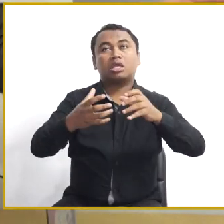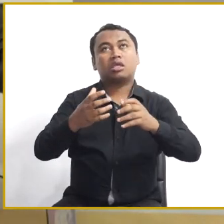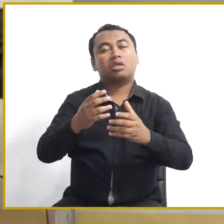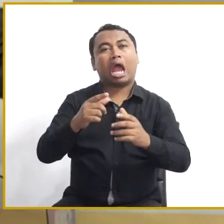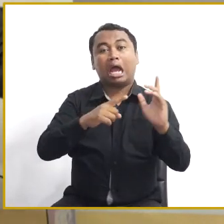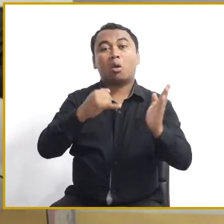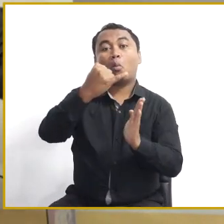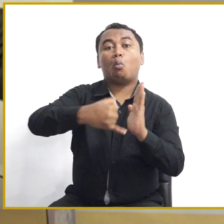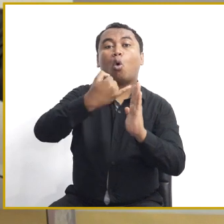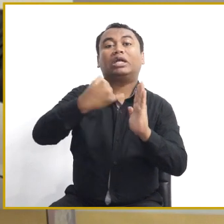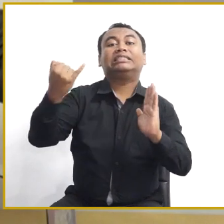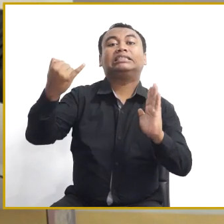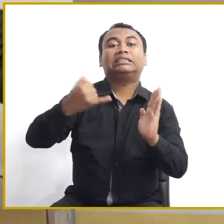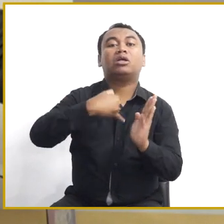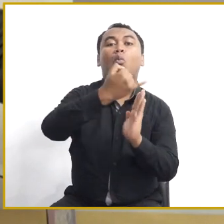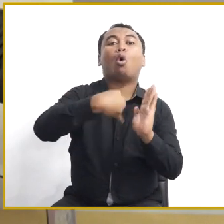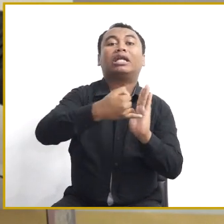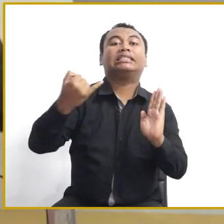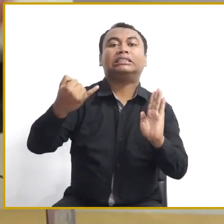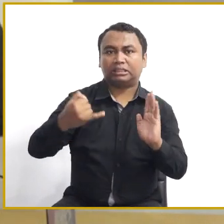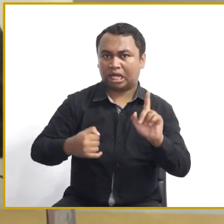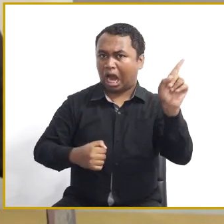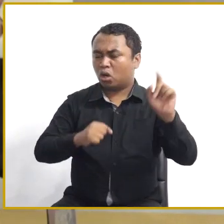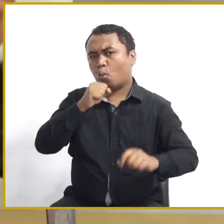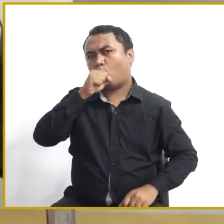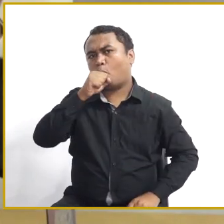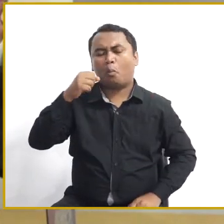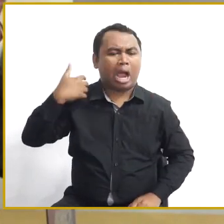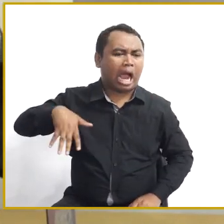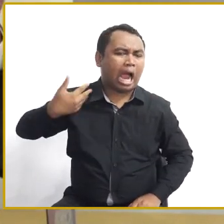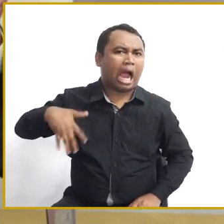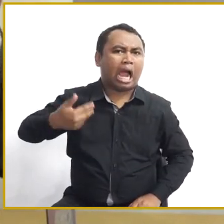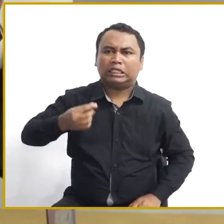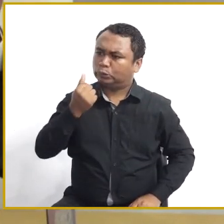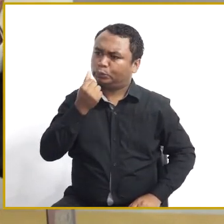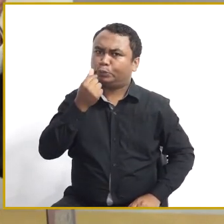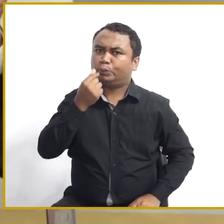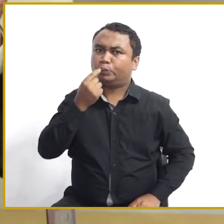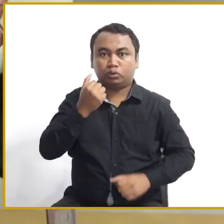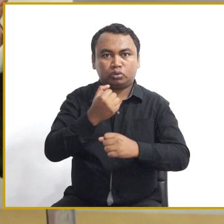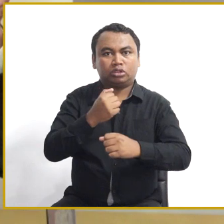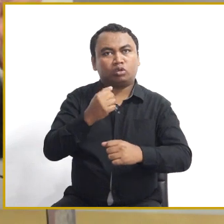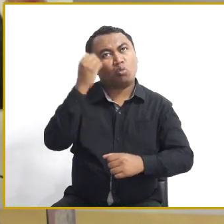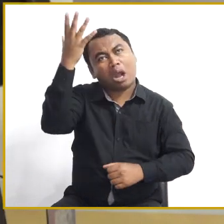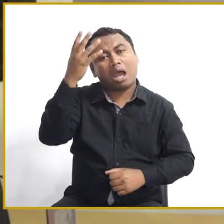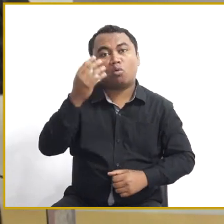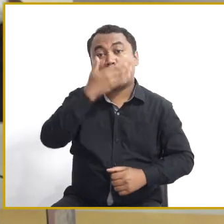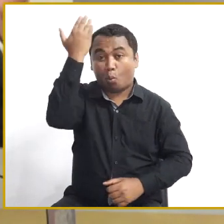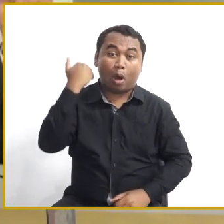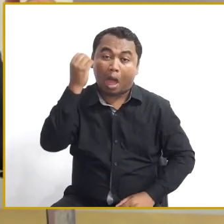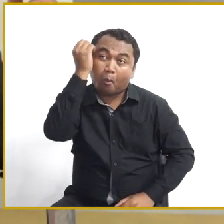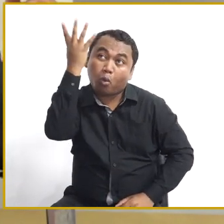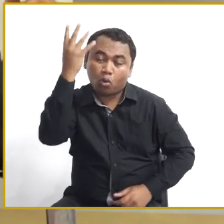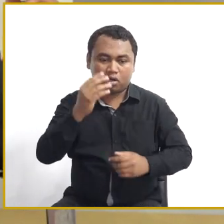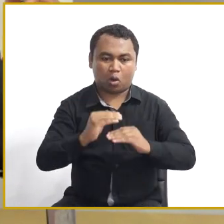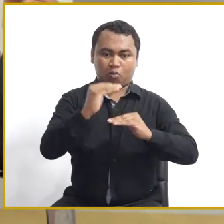tsy izay vidim-bary tianao atao dia atao ao. Fa ny fanjakana fohibe ny mandrindra ny vidim-bary eo Maurice, ary mampiongana